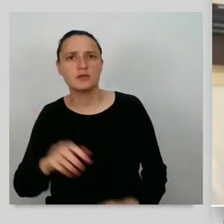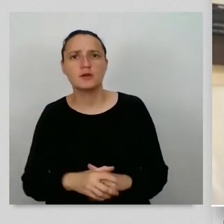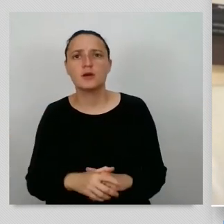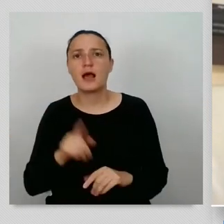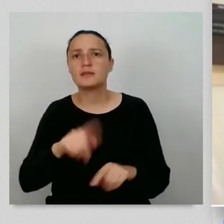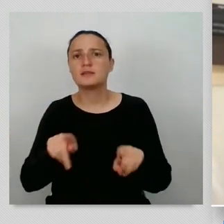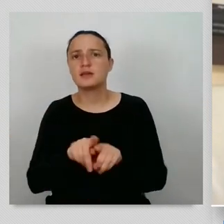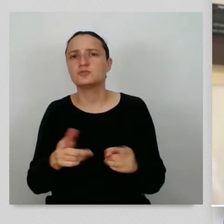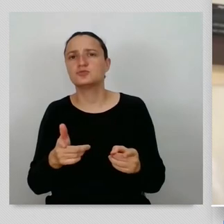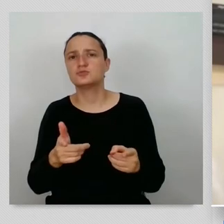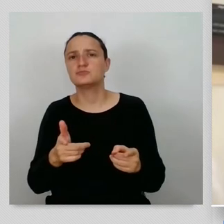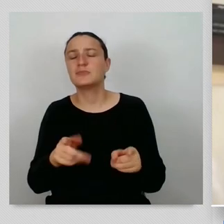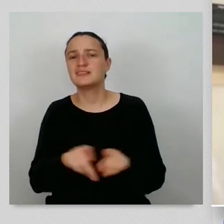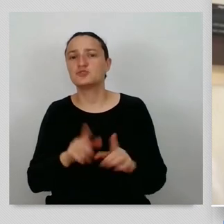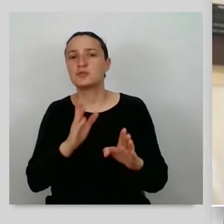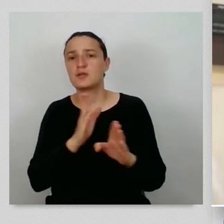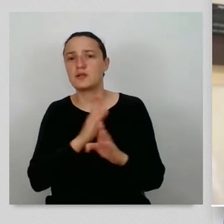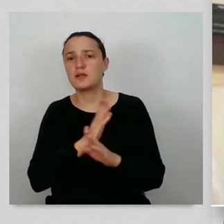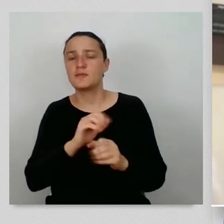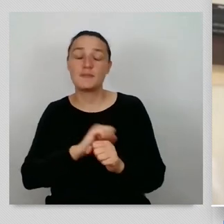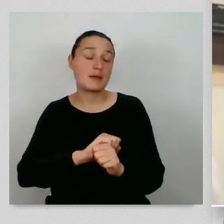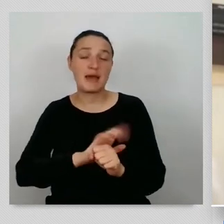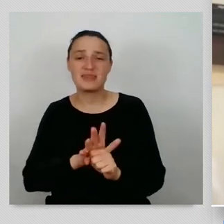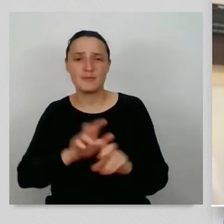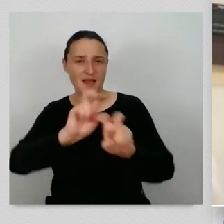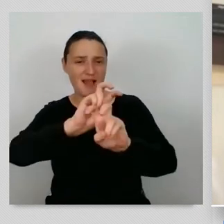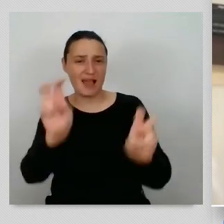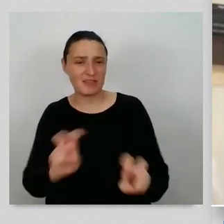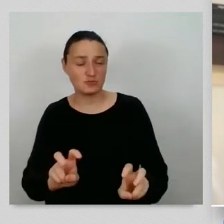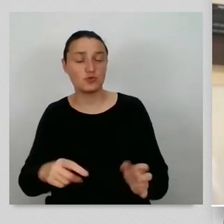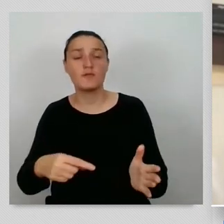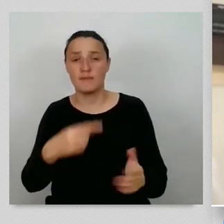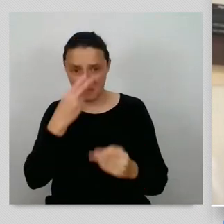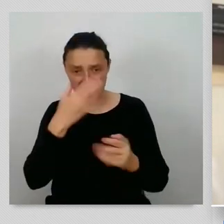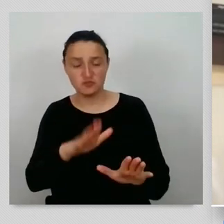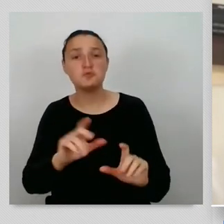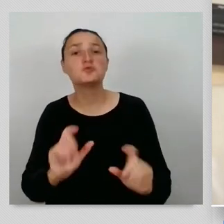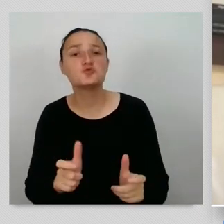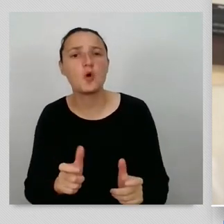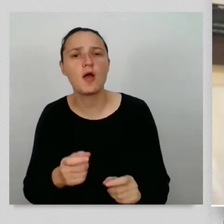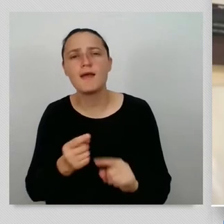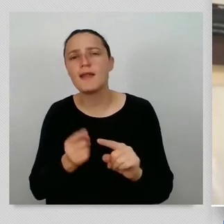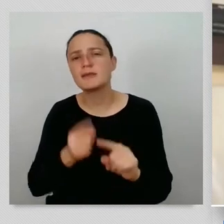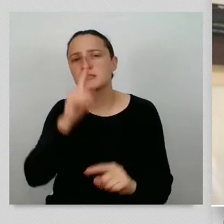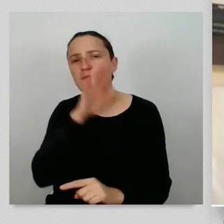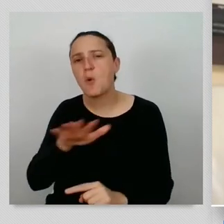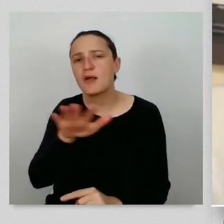także tej katastrofy tak naprawdę pandemicznej, to tym czynnikiem społecznym jest